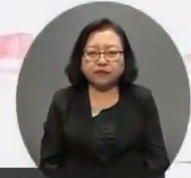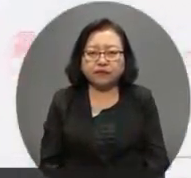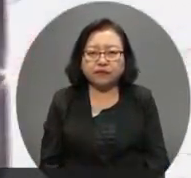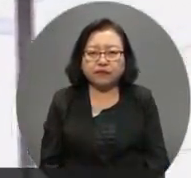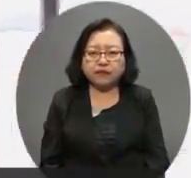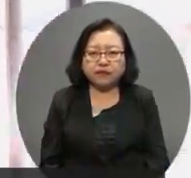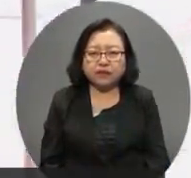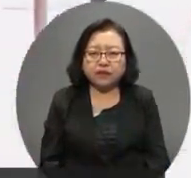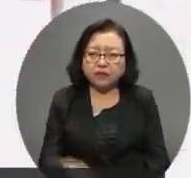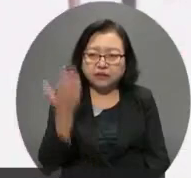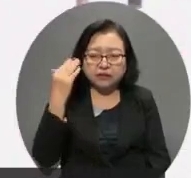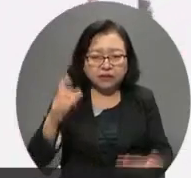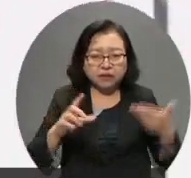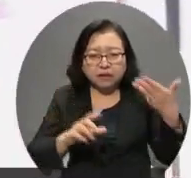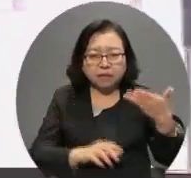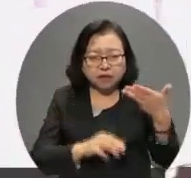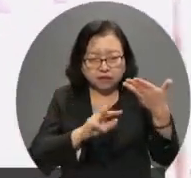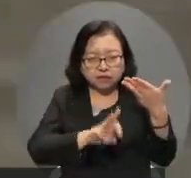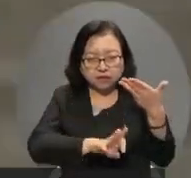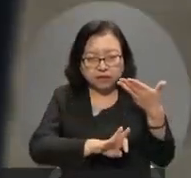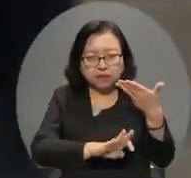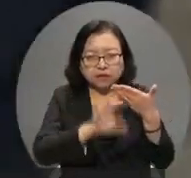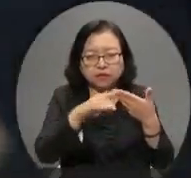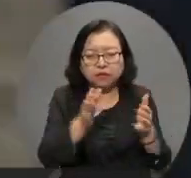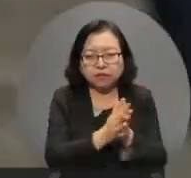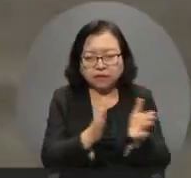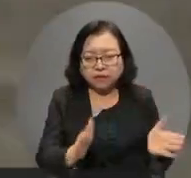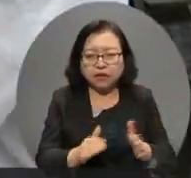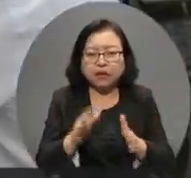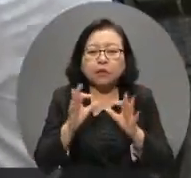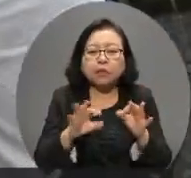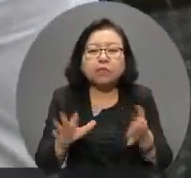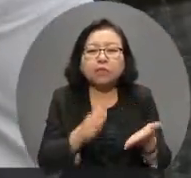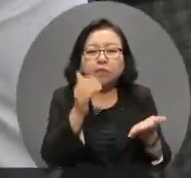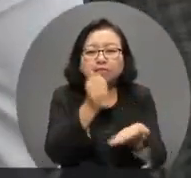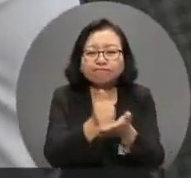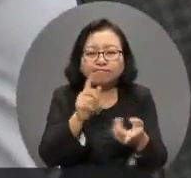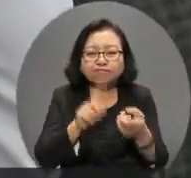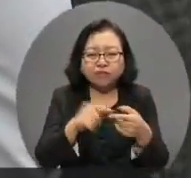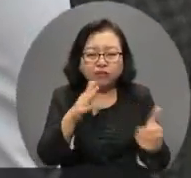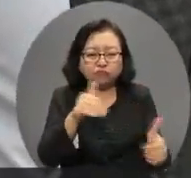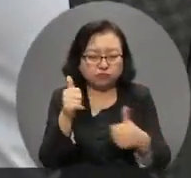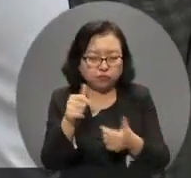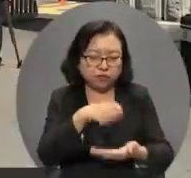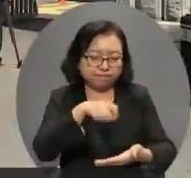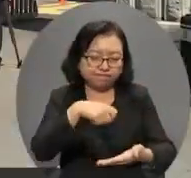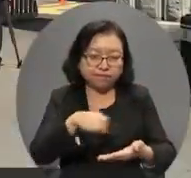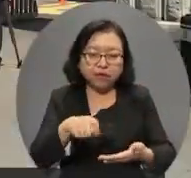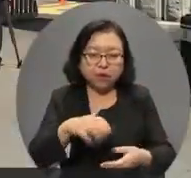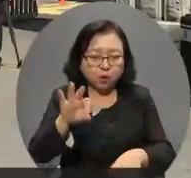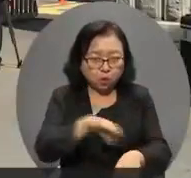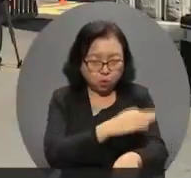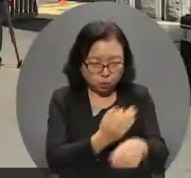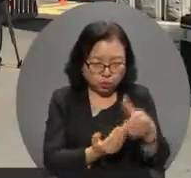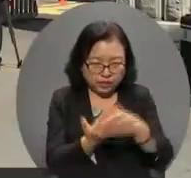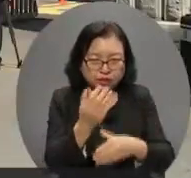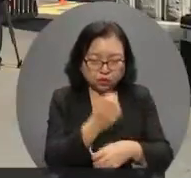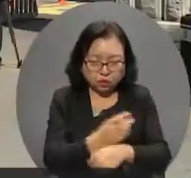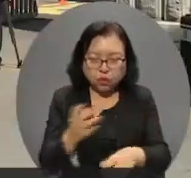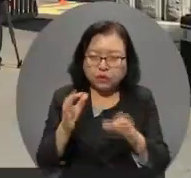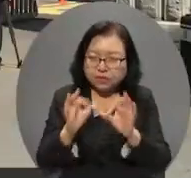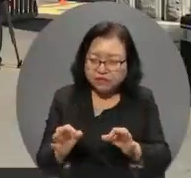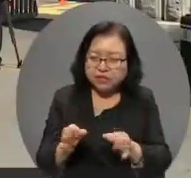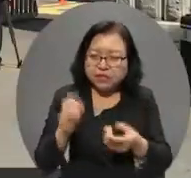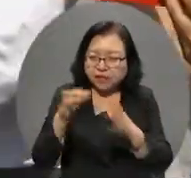지난 8월 14일에 시작된 김영환 지사에 대한 주민 소환 서명 운동. 오송 참사와 김 지사를 둘러싼